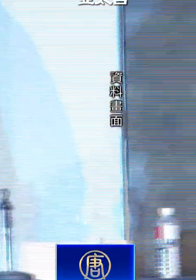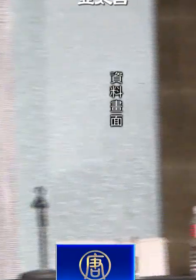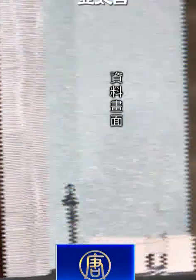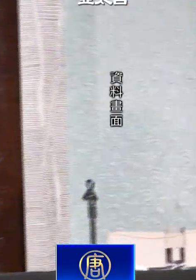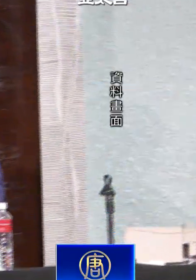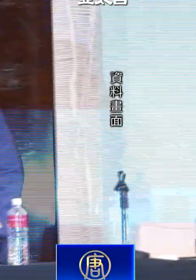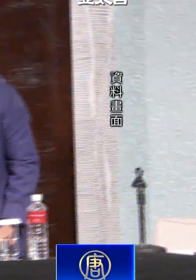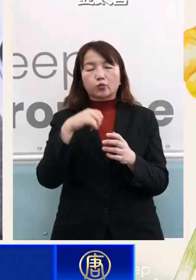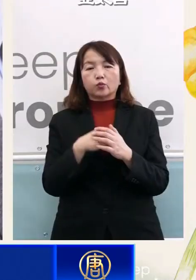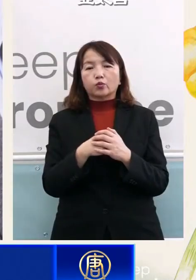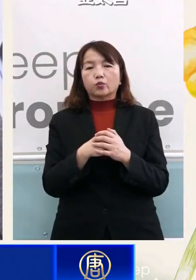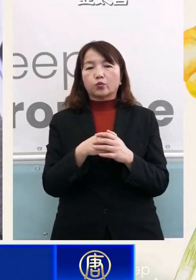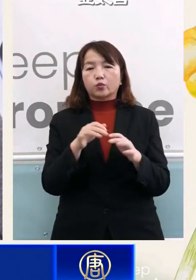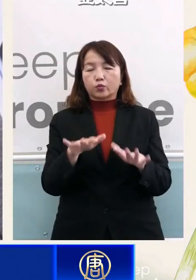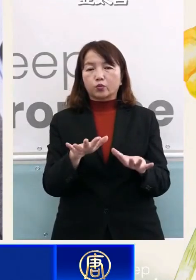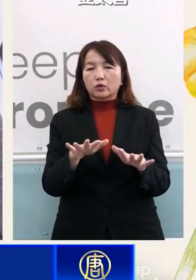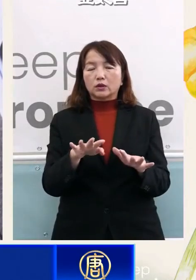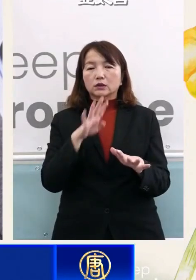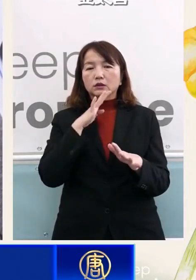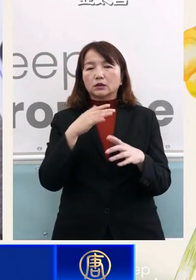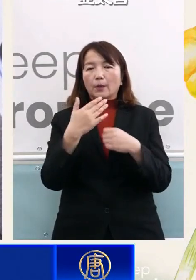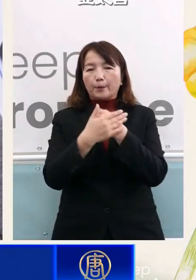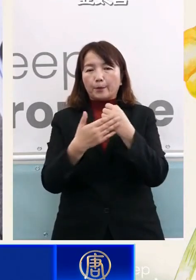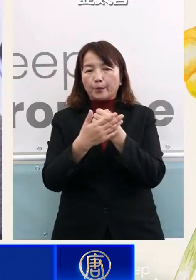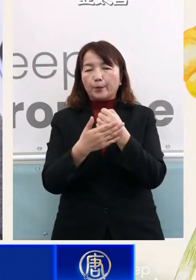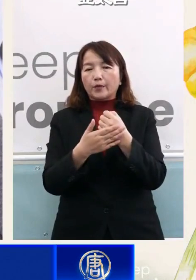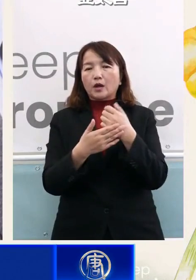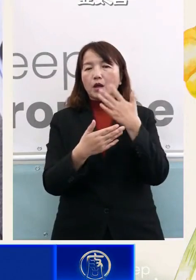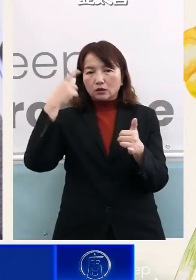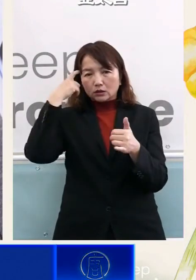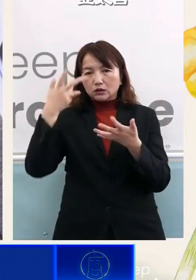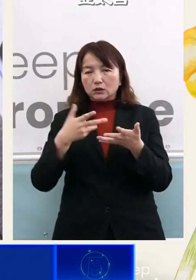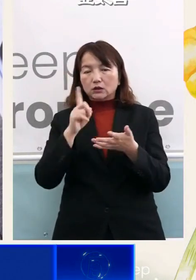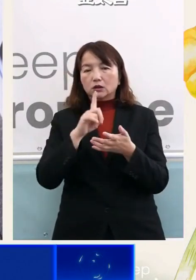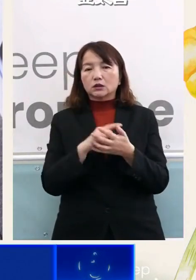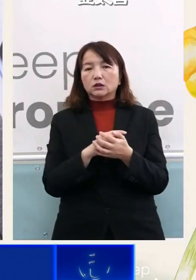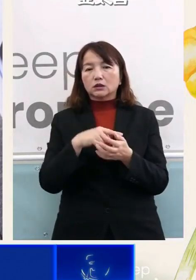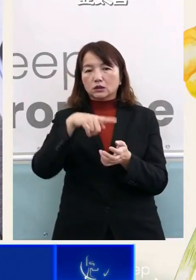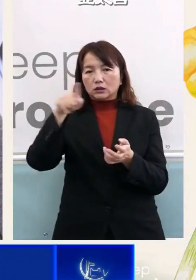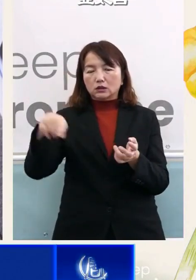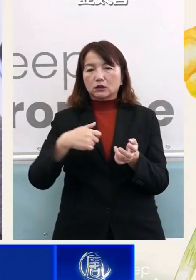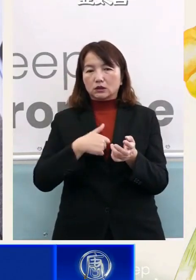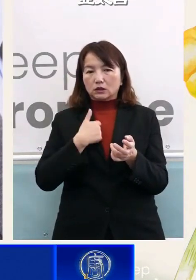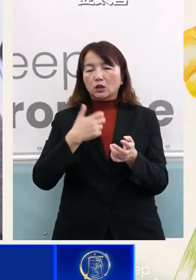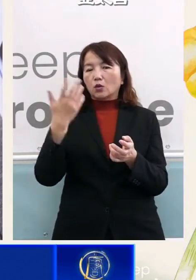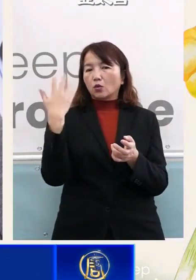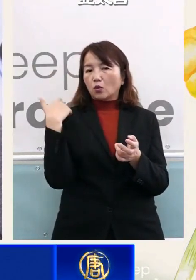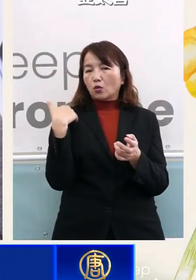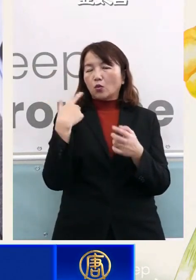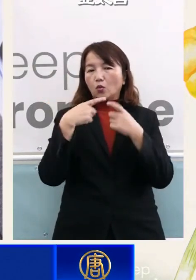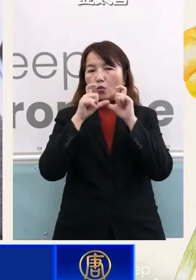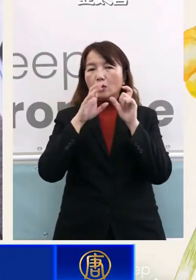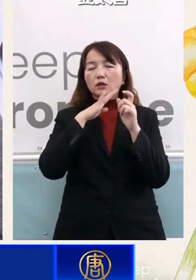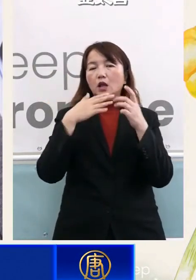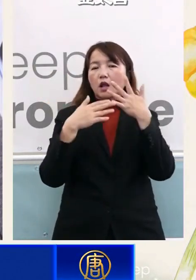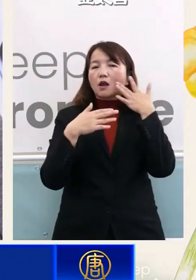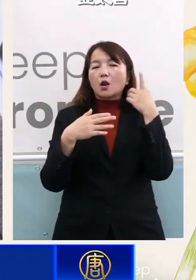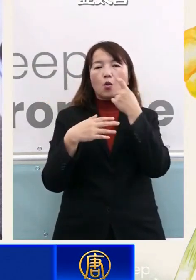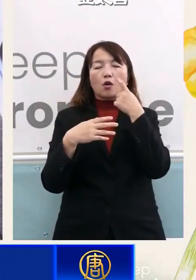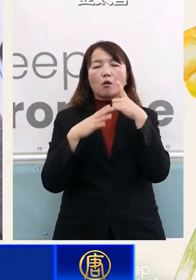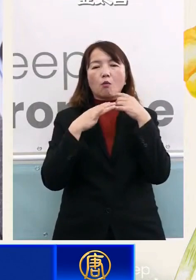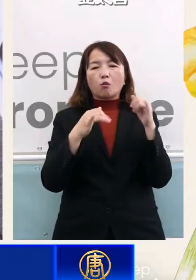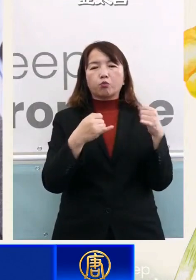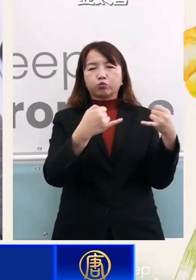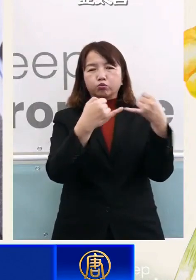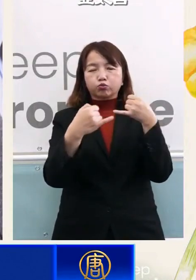走回蓝绿对决。 今天这个弃保应该是弃蓝绿保台湾呢、你们真的还要再回到过去蓝绿那个两极对